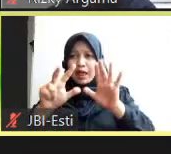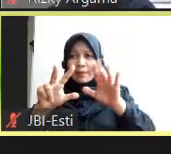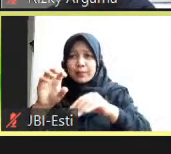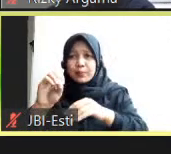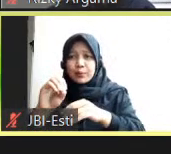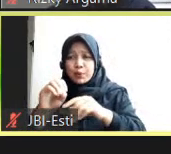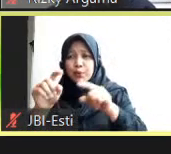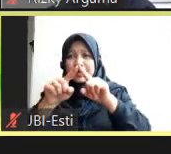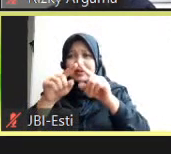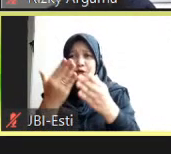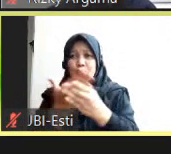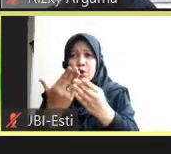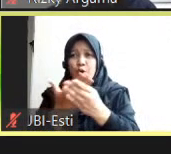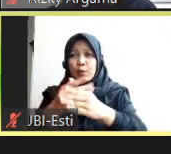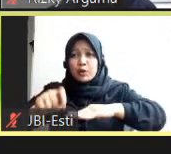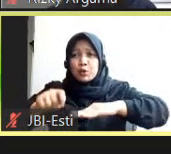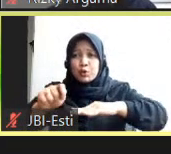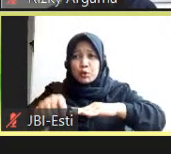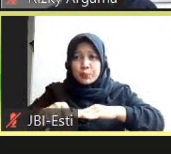society. Jadi